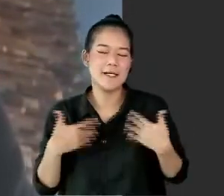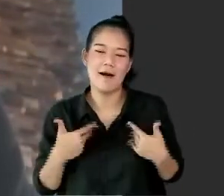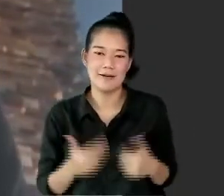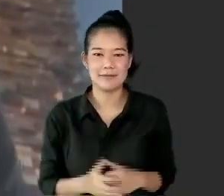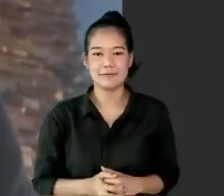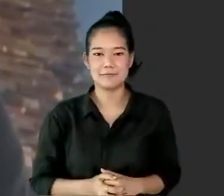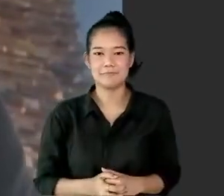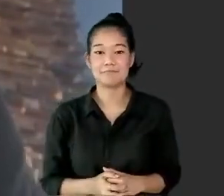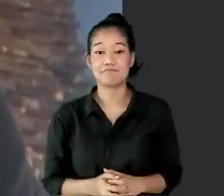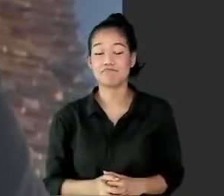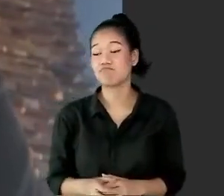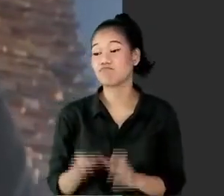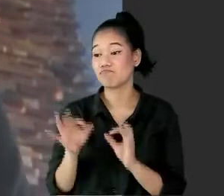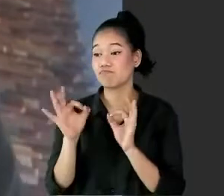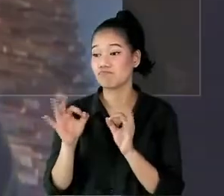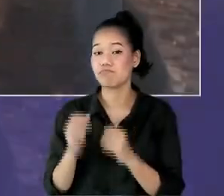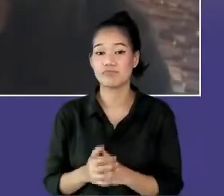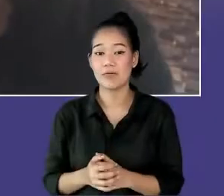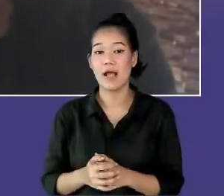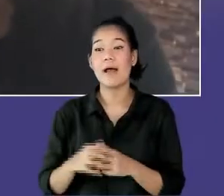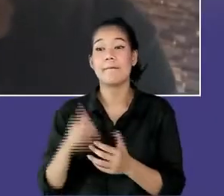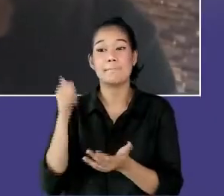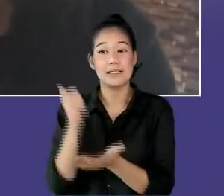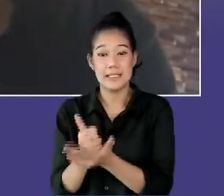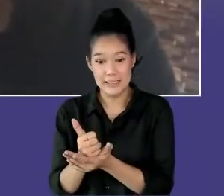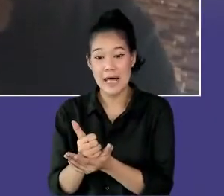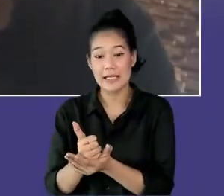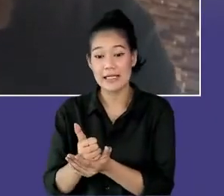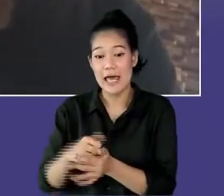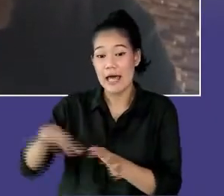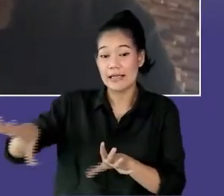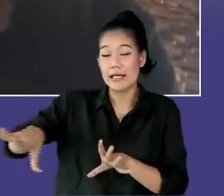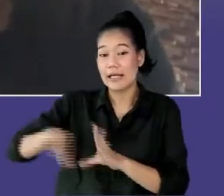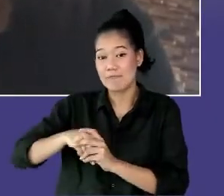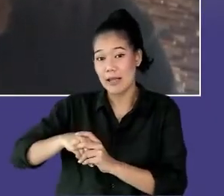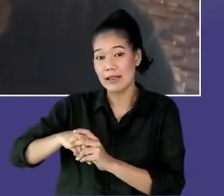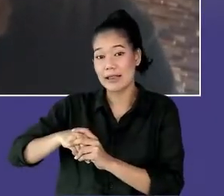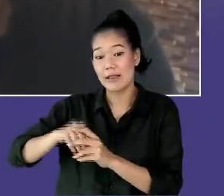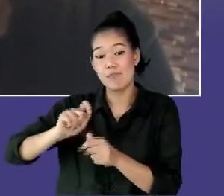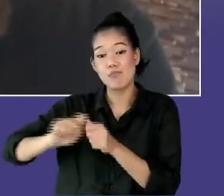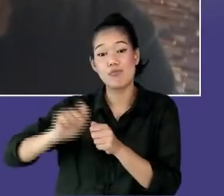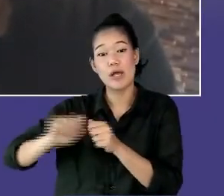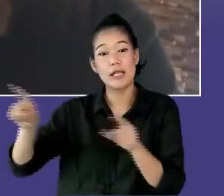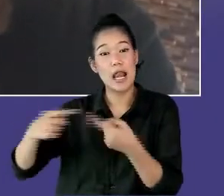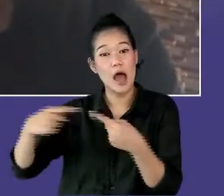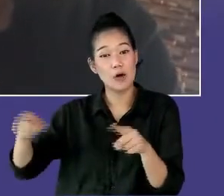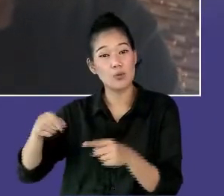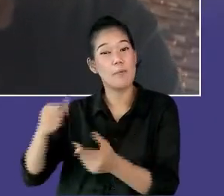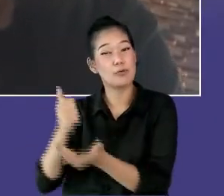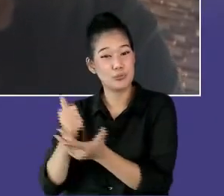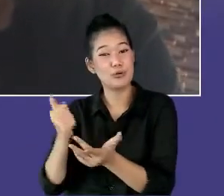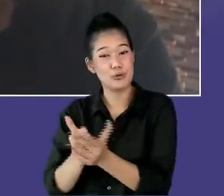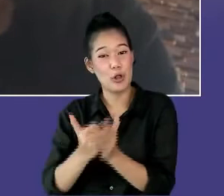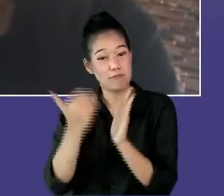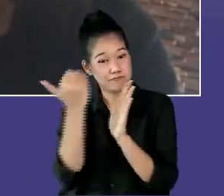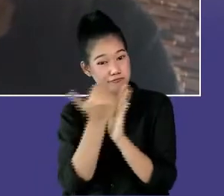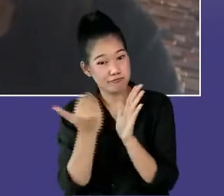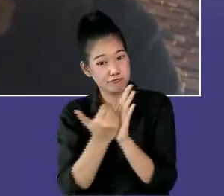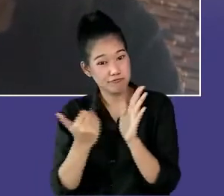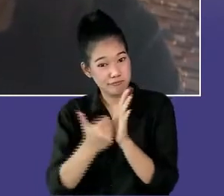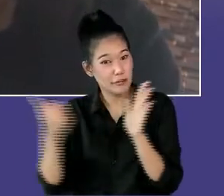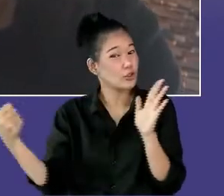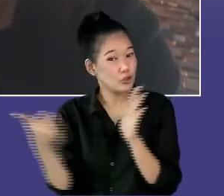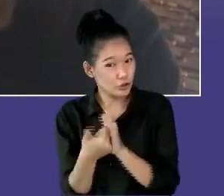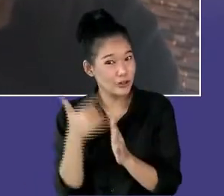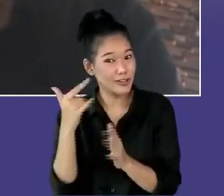banget. Oke, jadi bisa dipastikan yang ikut kolaborasi ini Bang benar-benar ini ya, patuh memakai masker